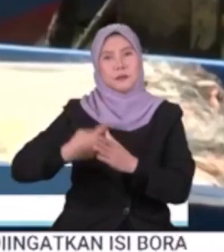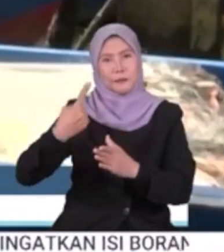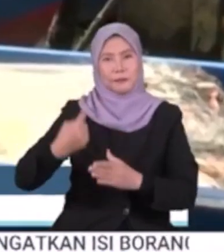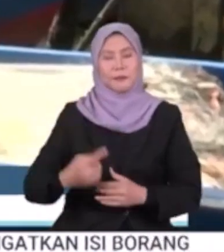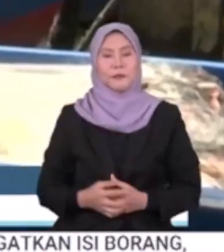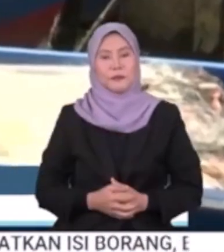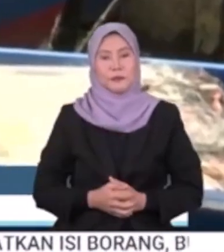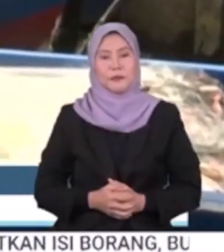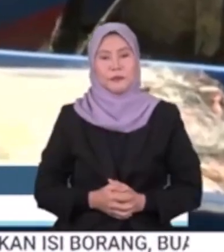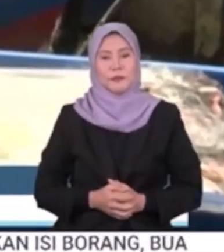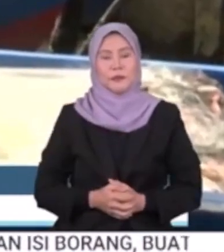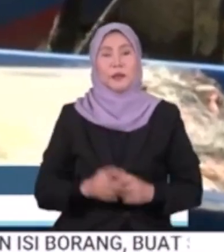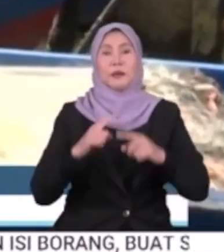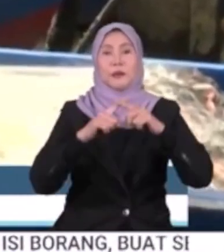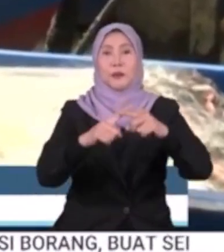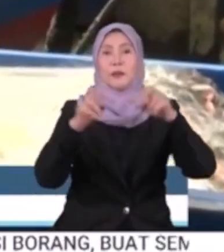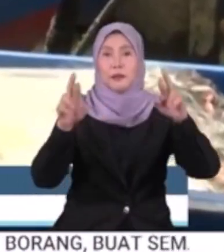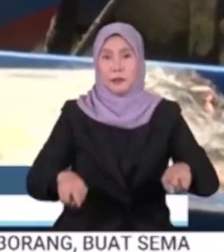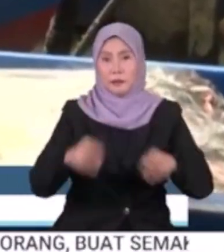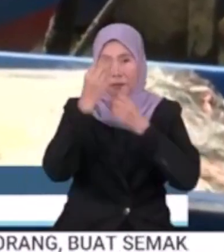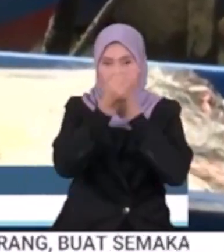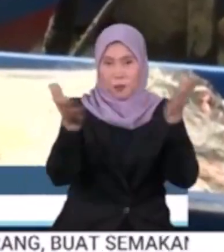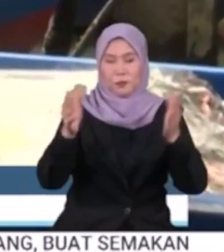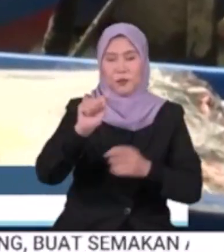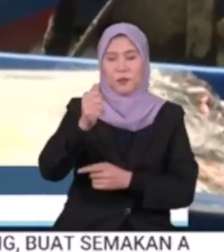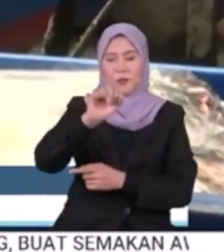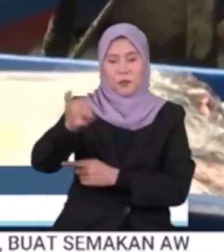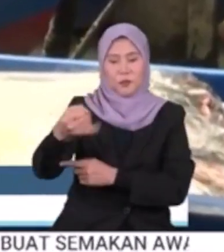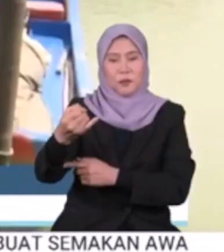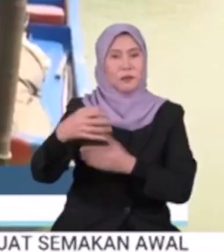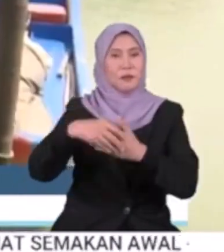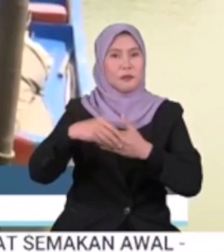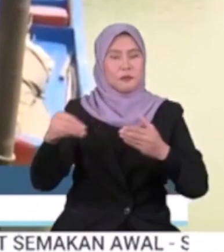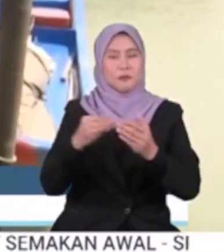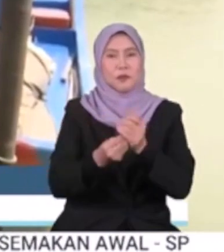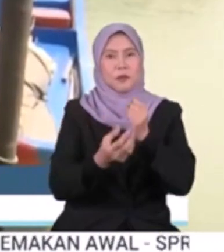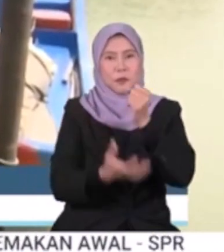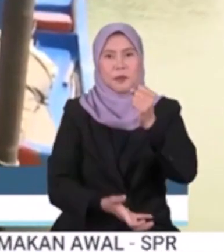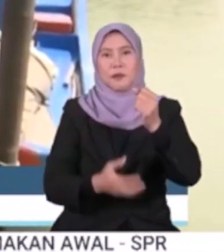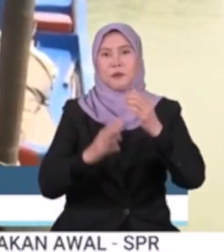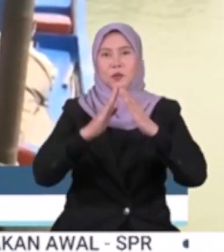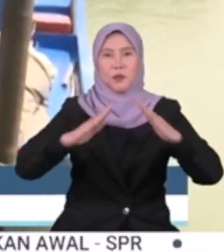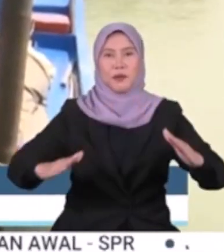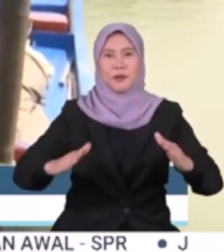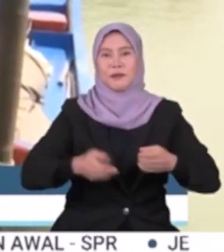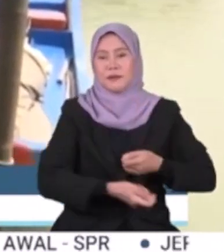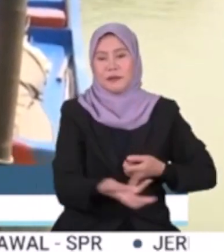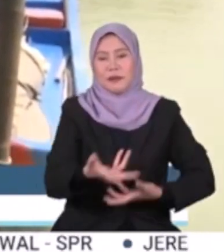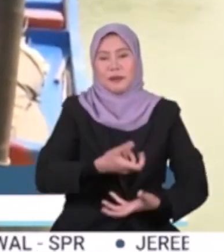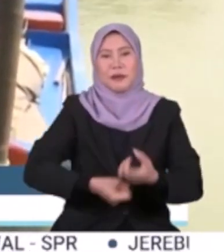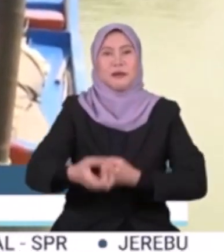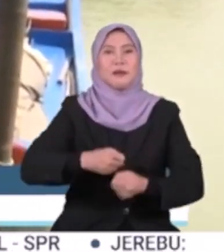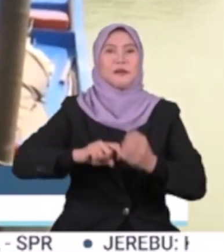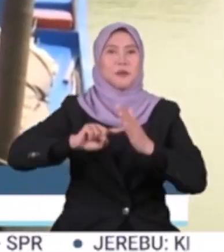sebulan sidang dewan rakyat turut dimaklumkan RM juta turut diperuntuk bagi program Perumahan nelayan bermula tahun depan